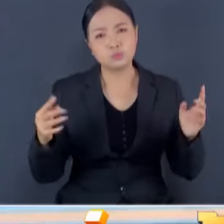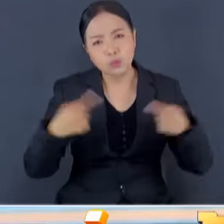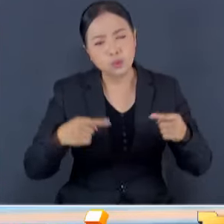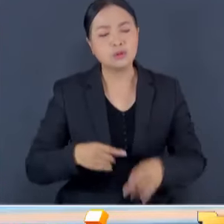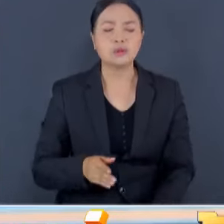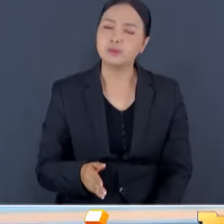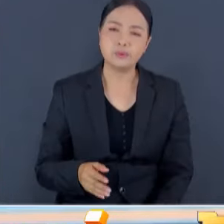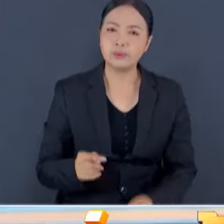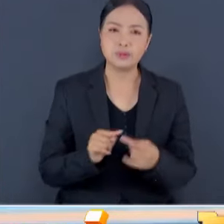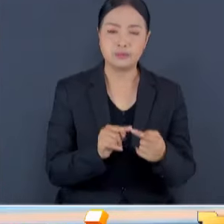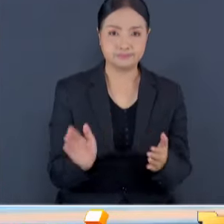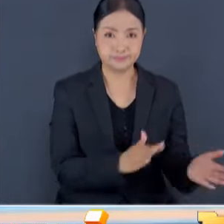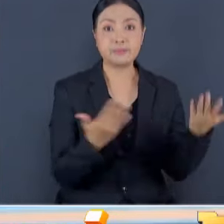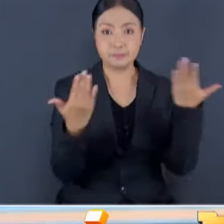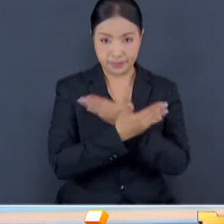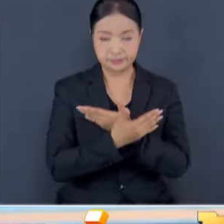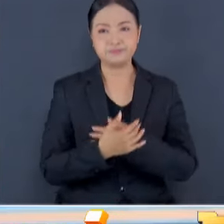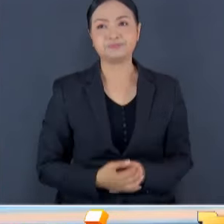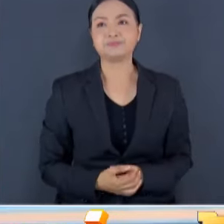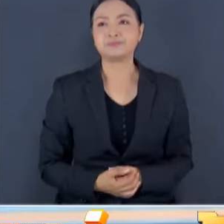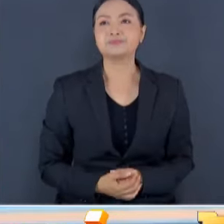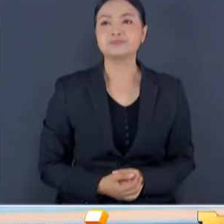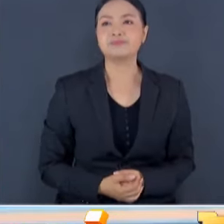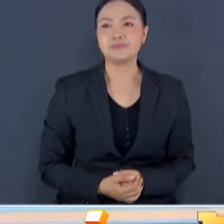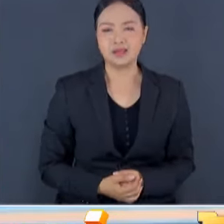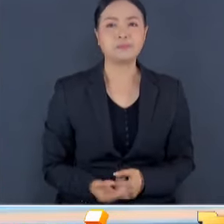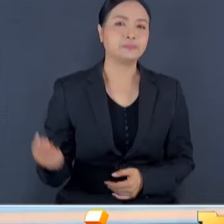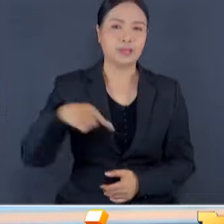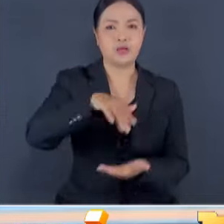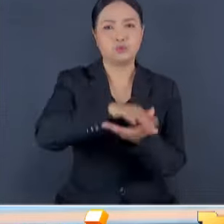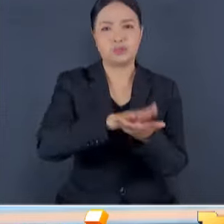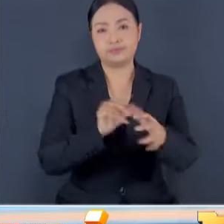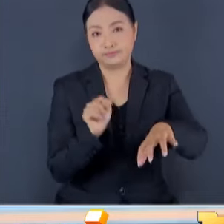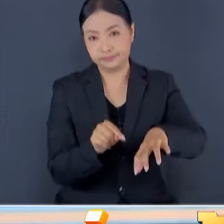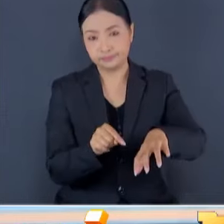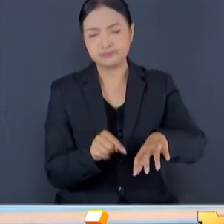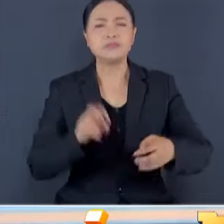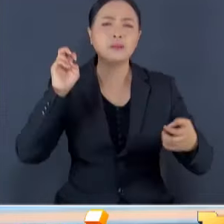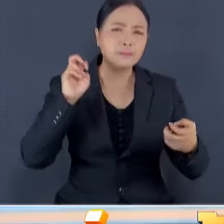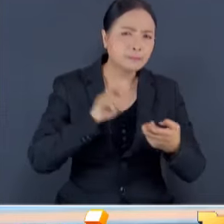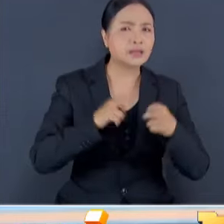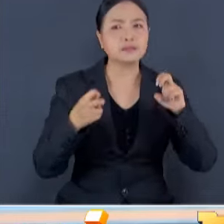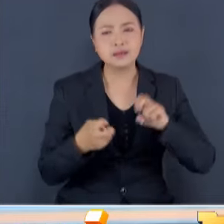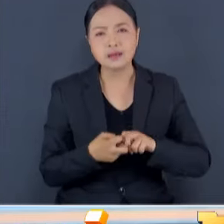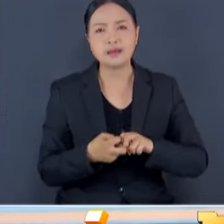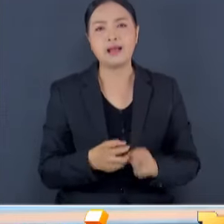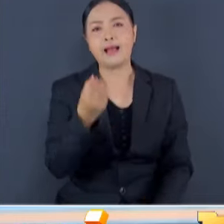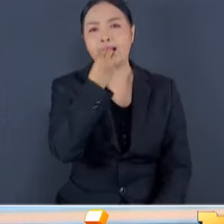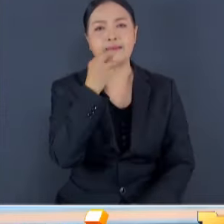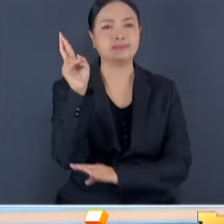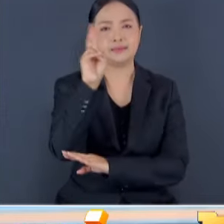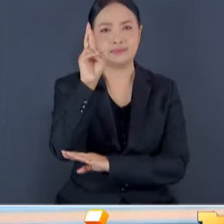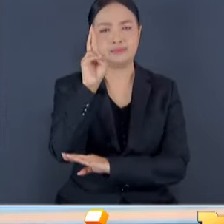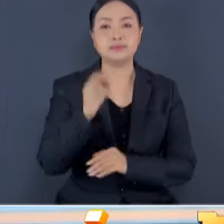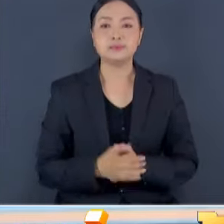ยังอยู่ที่เรื่องของคราวนี้เปลี่ยนจากช่างกลมาที่โรงเรียนบ้างคุณผู้ชมฮะเรื่องปัญหาค่าอาหารกลาง